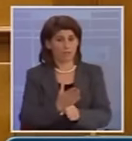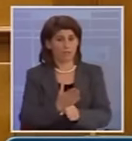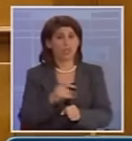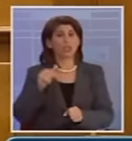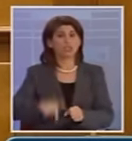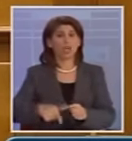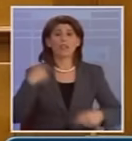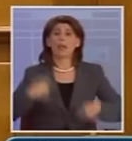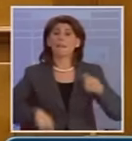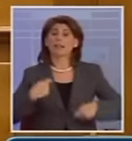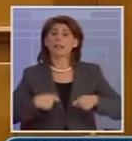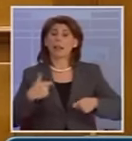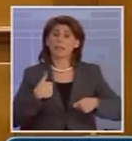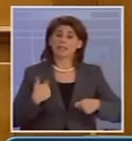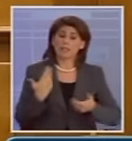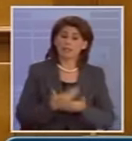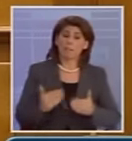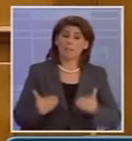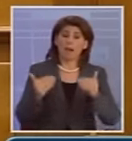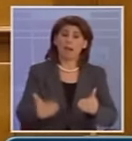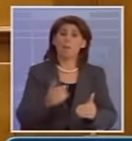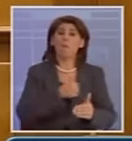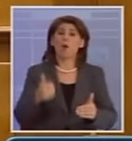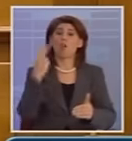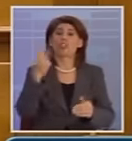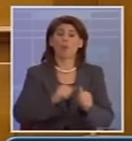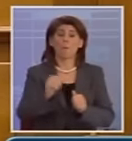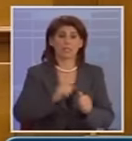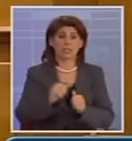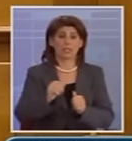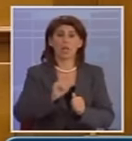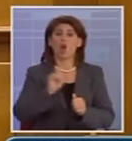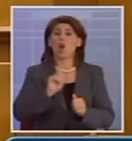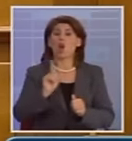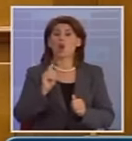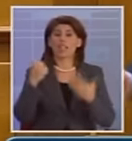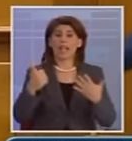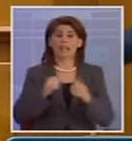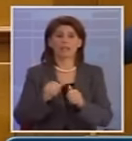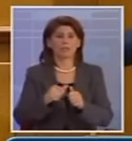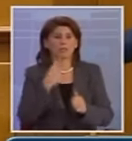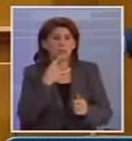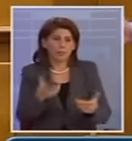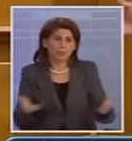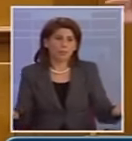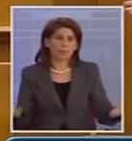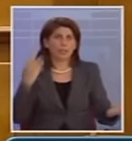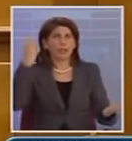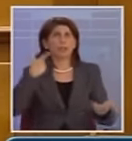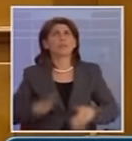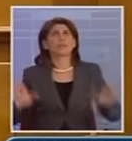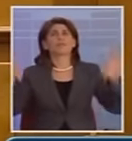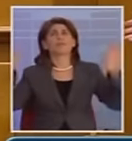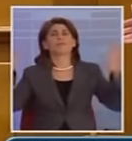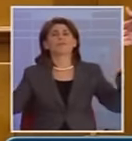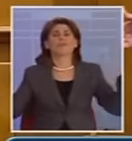τώρα διαμαρτύρεστε ότι ζητάμε παράταση μόνο για 2 μήνες και όχι για 6. Τι να πει κανείς εδώ, η επιστήμη πια σηκώνει τα χέρια,